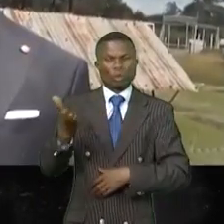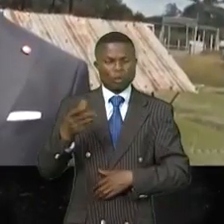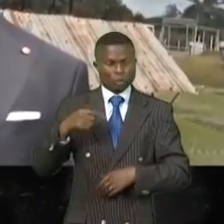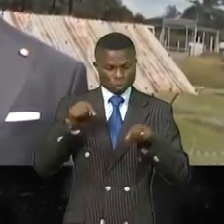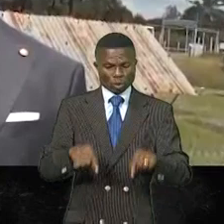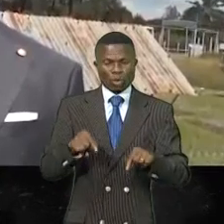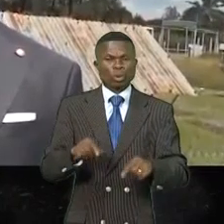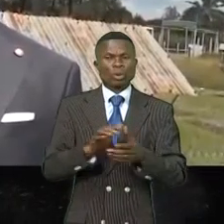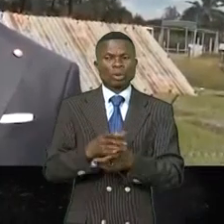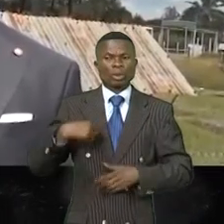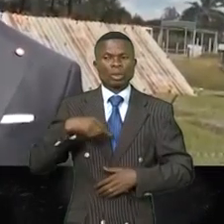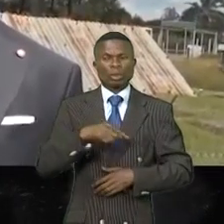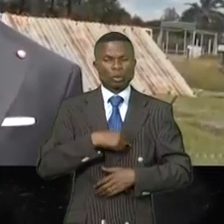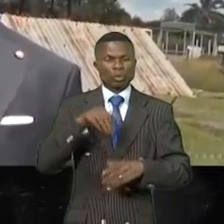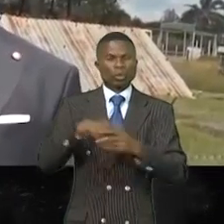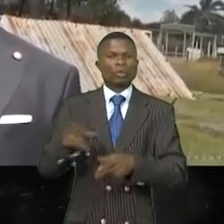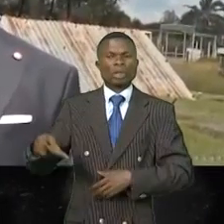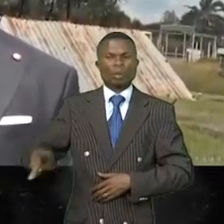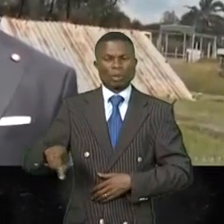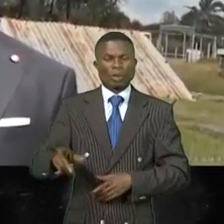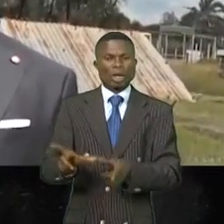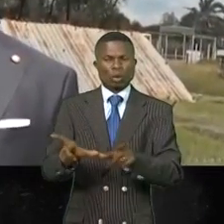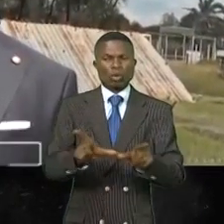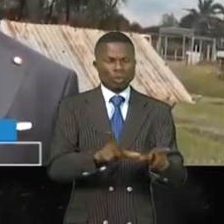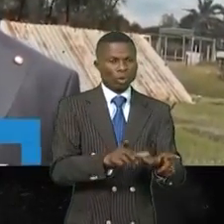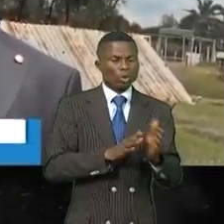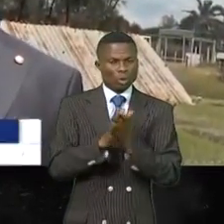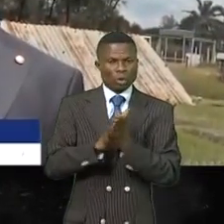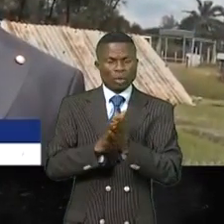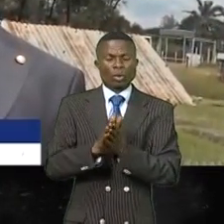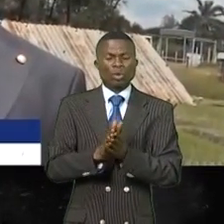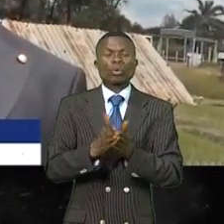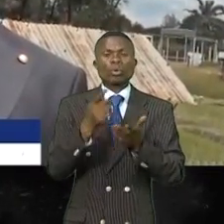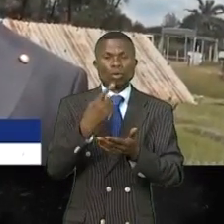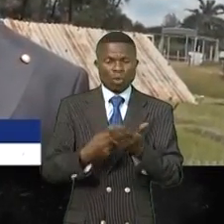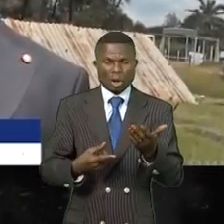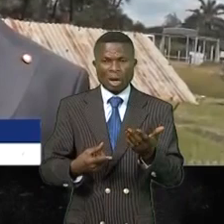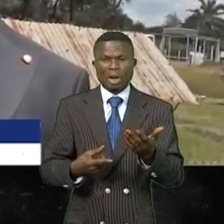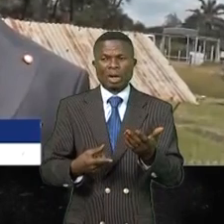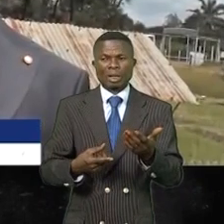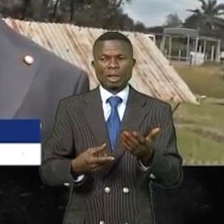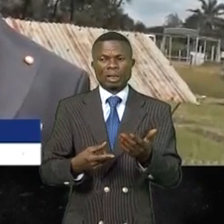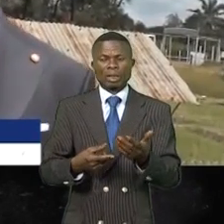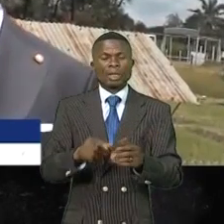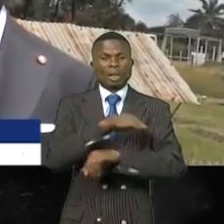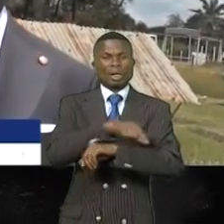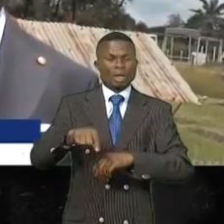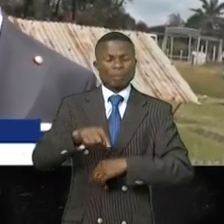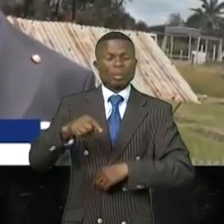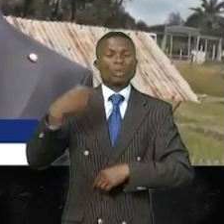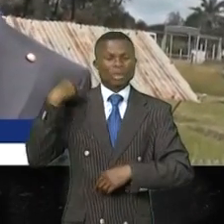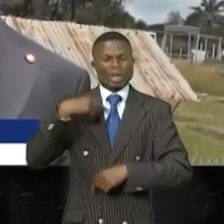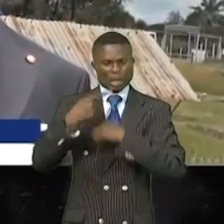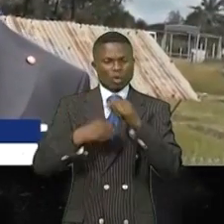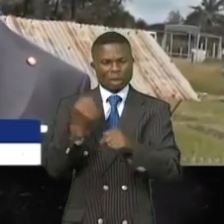Aujourd'hui, nous sommes en province. Au Lualaba, nous souhaitons que les institutions fonctionnent